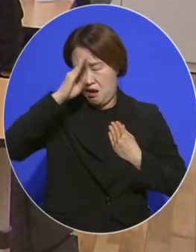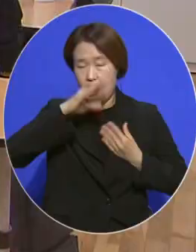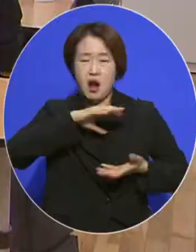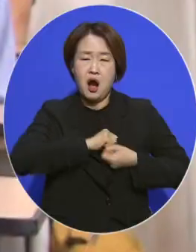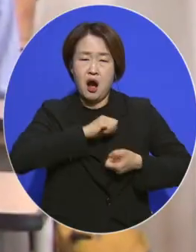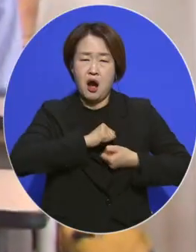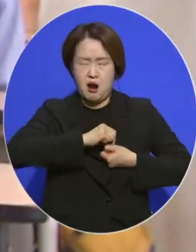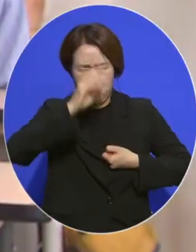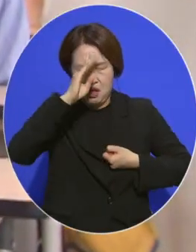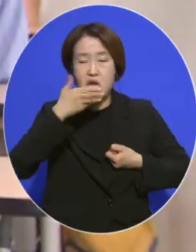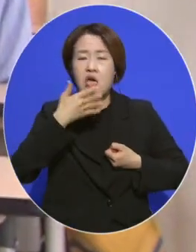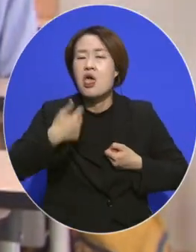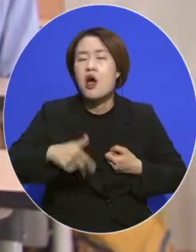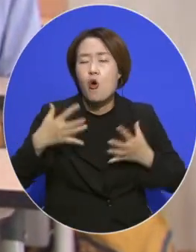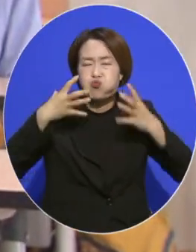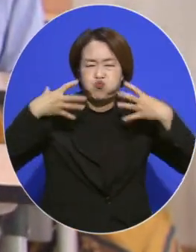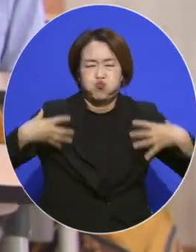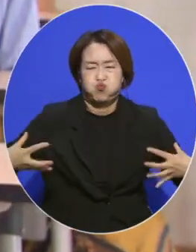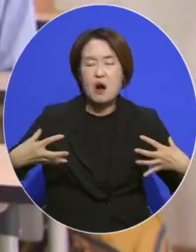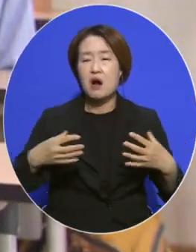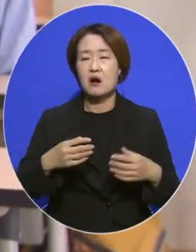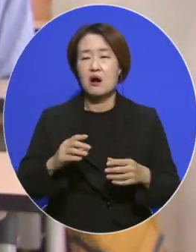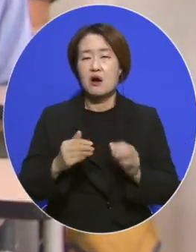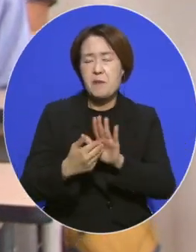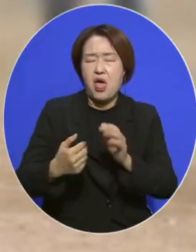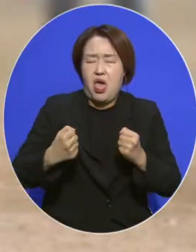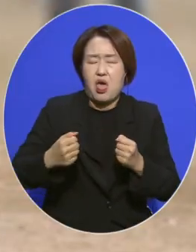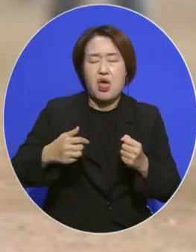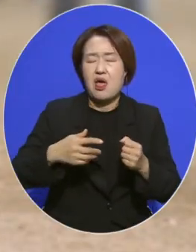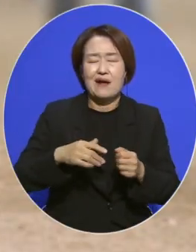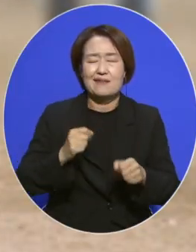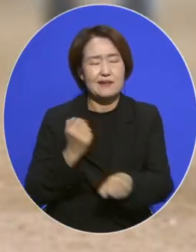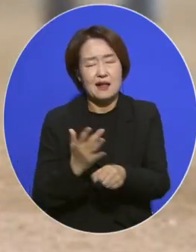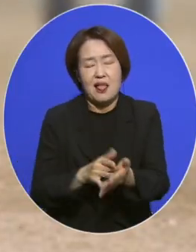심장질환, 당뇨병과 비만, 면역 억제제 복용자가